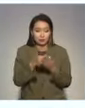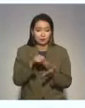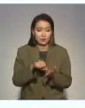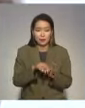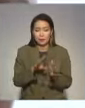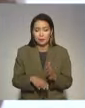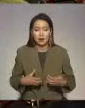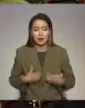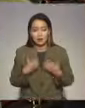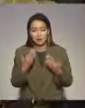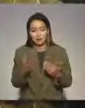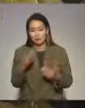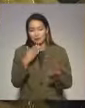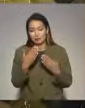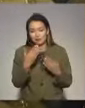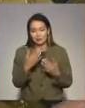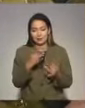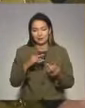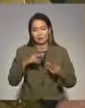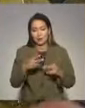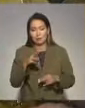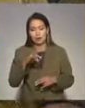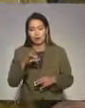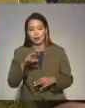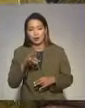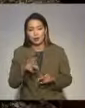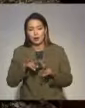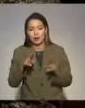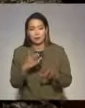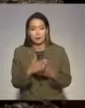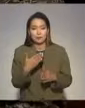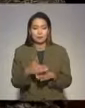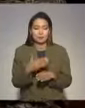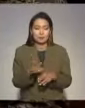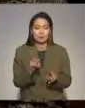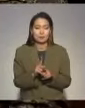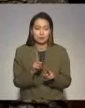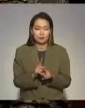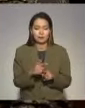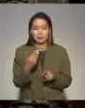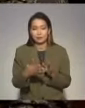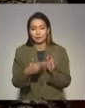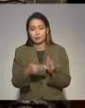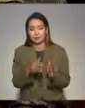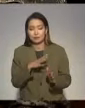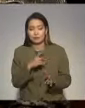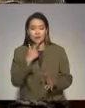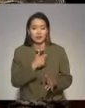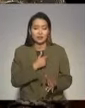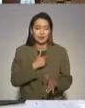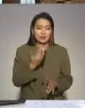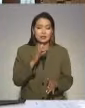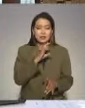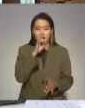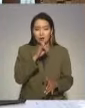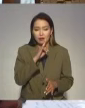войны, диалог плавно перетекает в монолог. Спустя 80 лет дедушка все помнит до деталей. Совсем юным его призвали на фронт из Северного